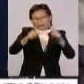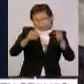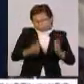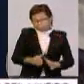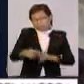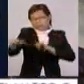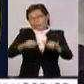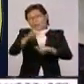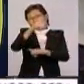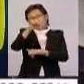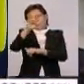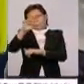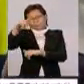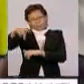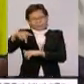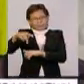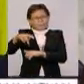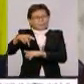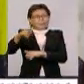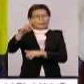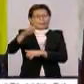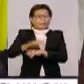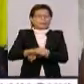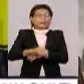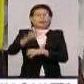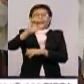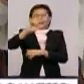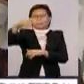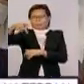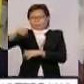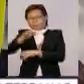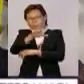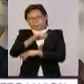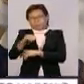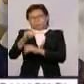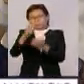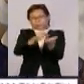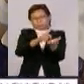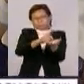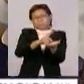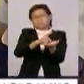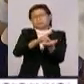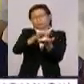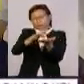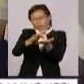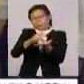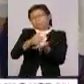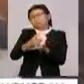aktivis MAPIM, anggota Angkatan Pertahanan Awam Malaysia APM dan doktor perubatan.